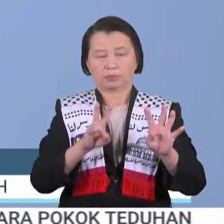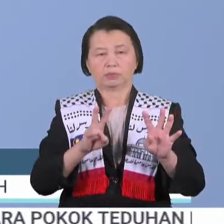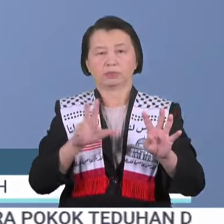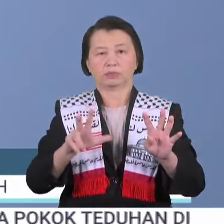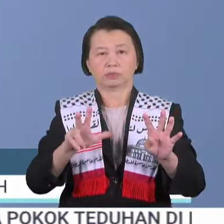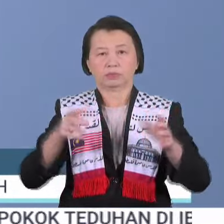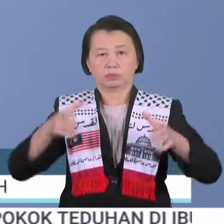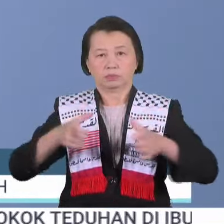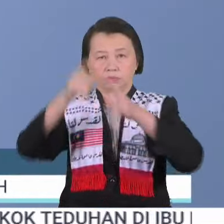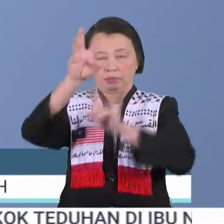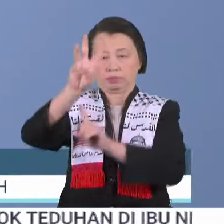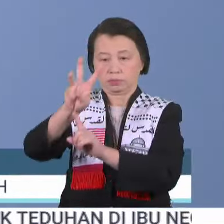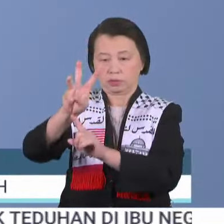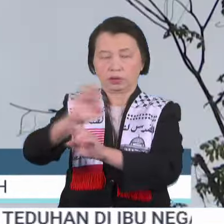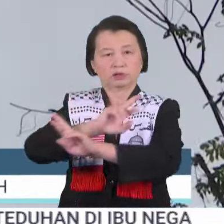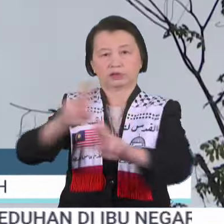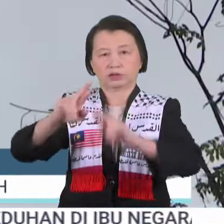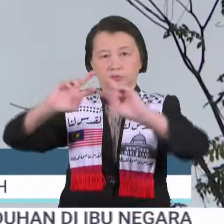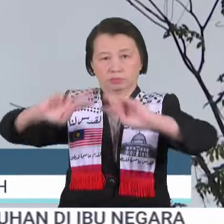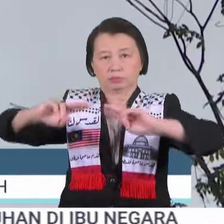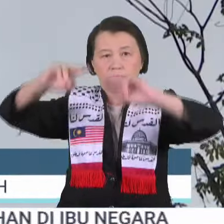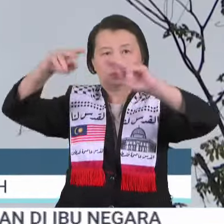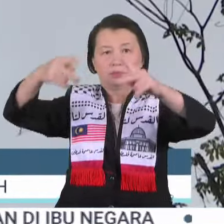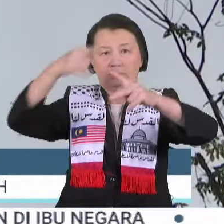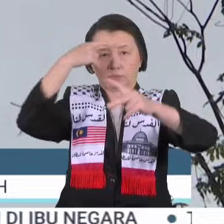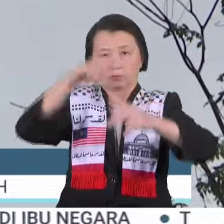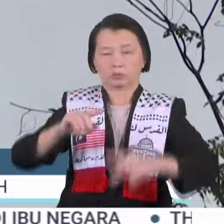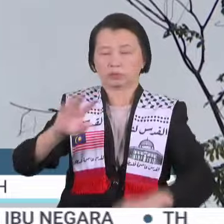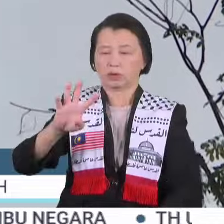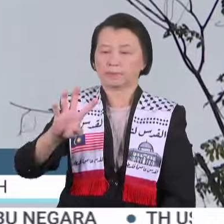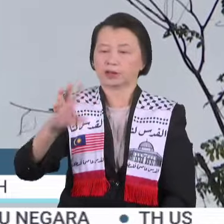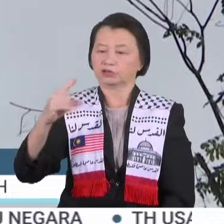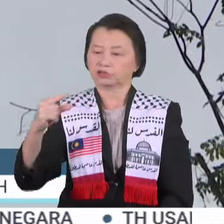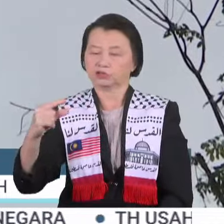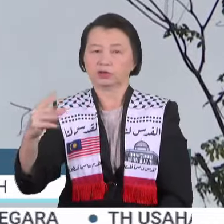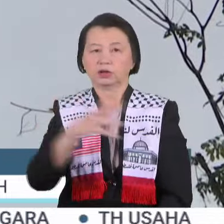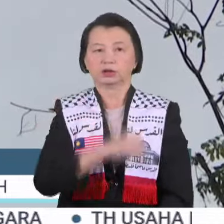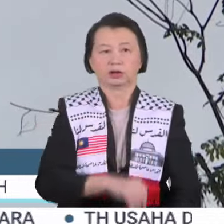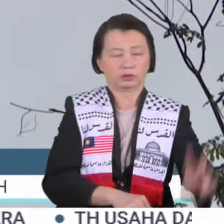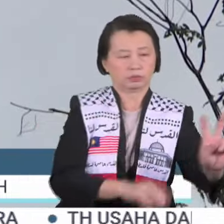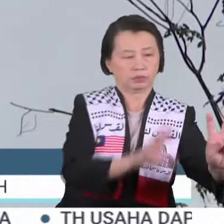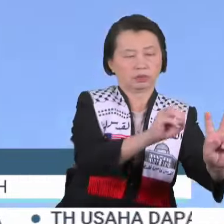4,473 stesen pemancar telah siap dinaik taraf kepada rangkaian 4G, manakala